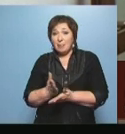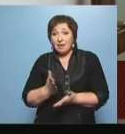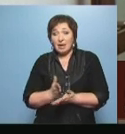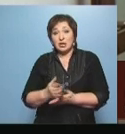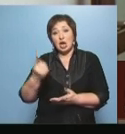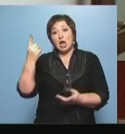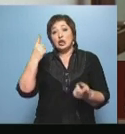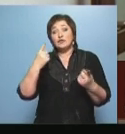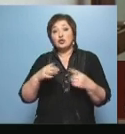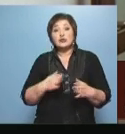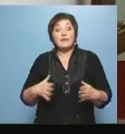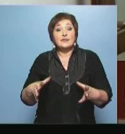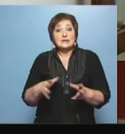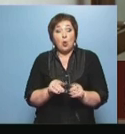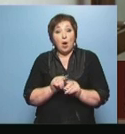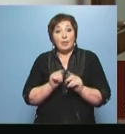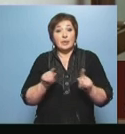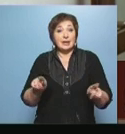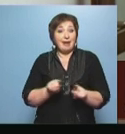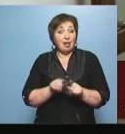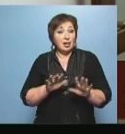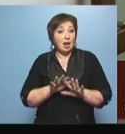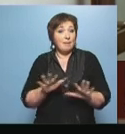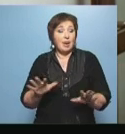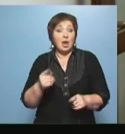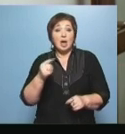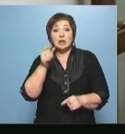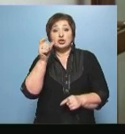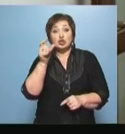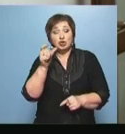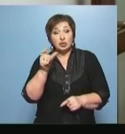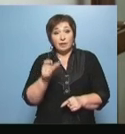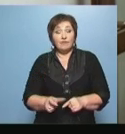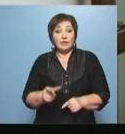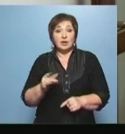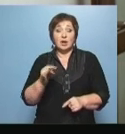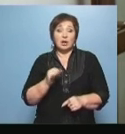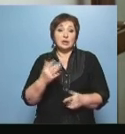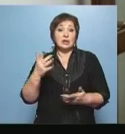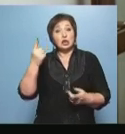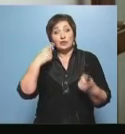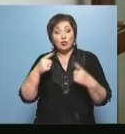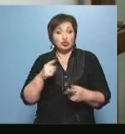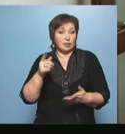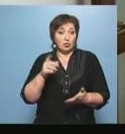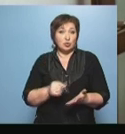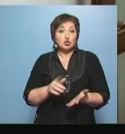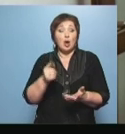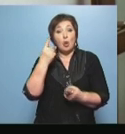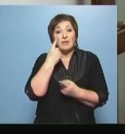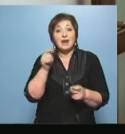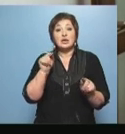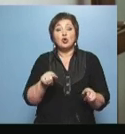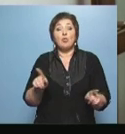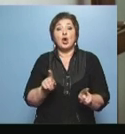творчеством вот всеобъемлющим, чтобы человека захватывало, как бы и вело человека именно к личному успеху. То, о чем мы, собственно, говорим, потому что